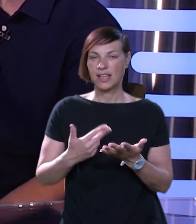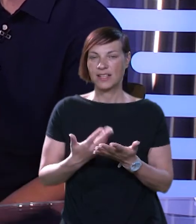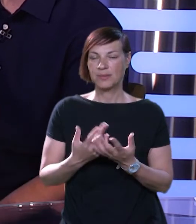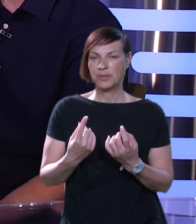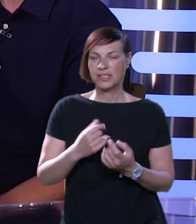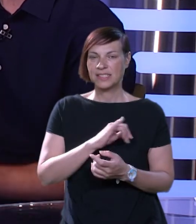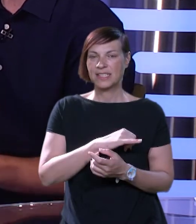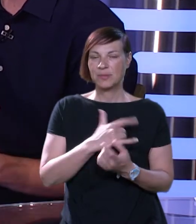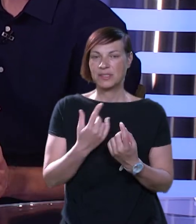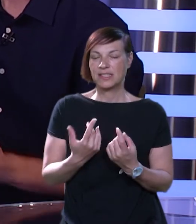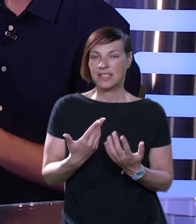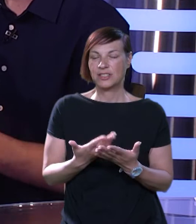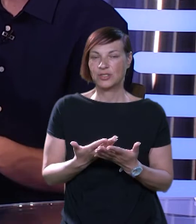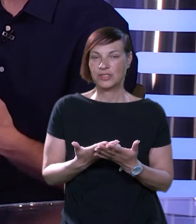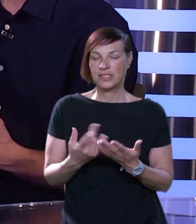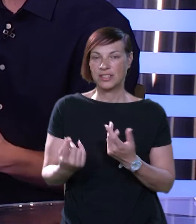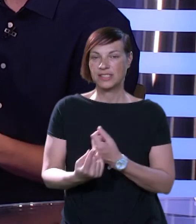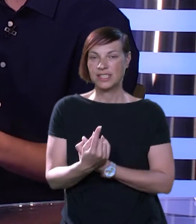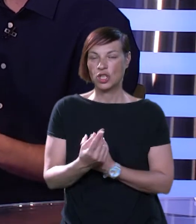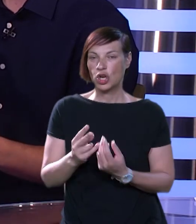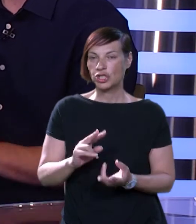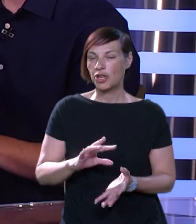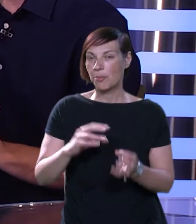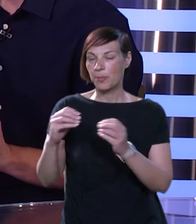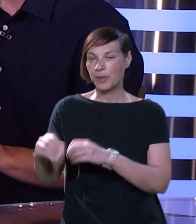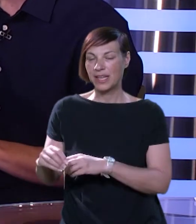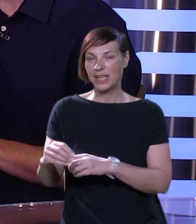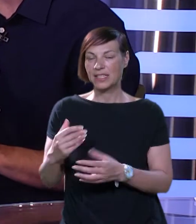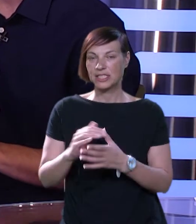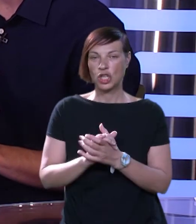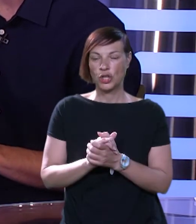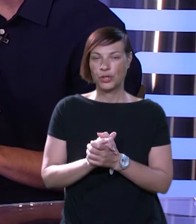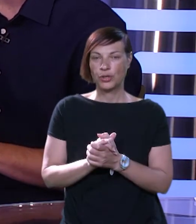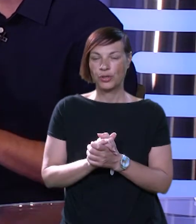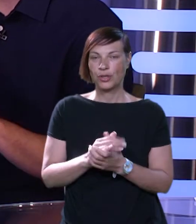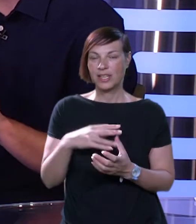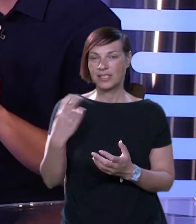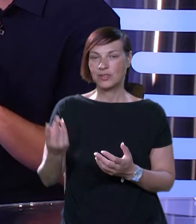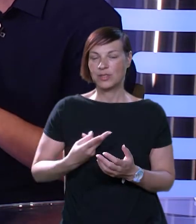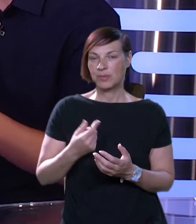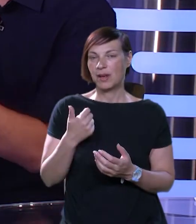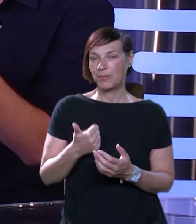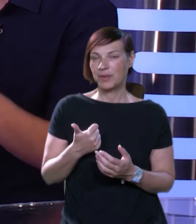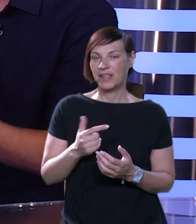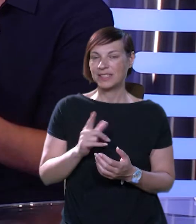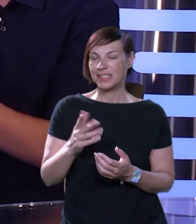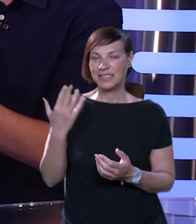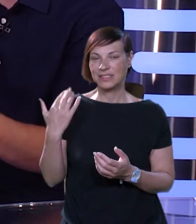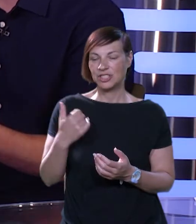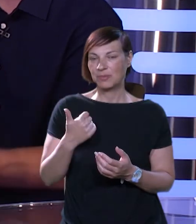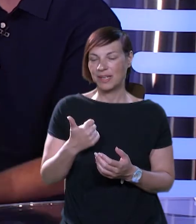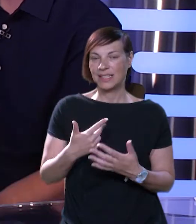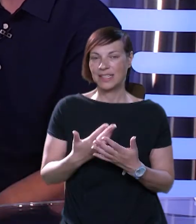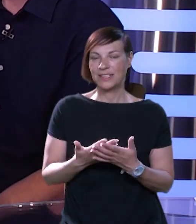bio jedan zanimljiv gdje si rekla da nekako tad kad se dogodio taj prijelaz da su kolege, kako te prozvali, prvakinjo, da nisi više